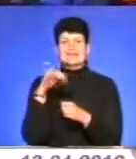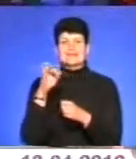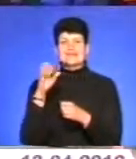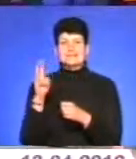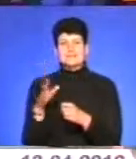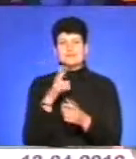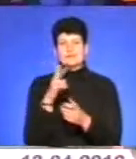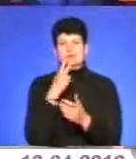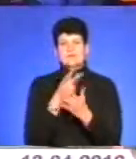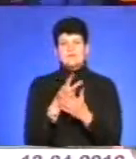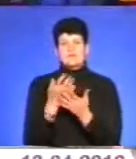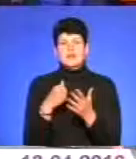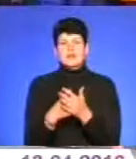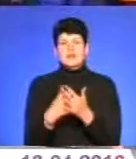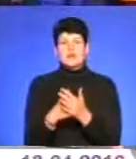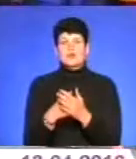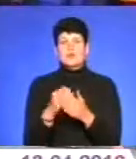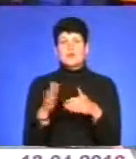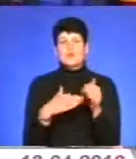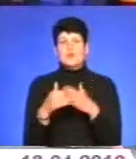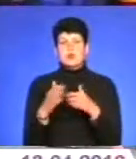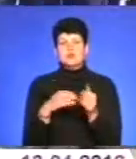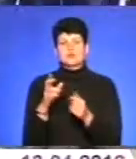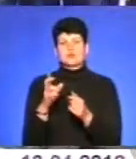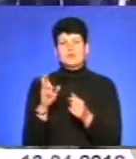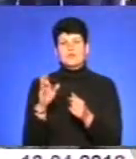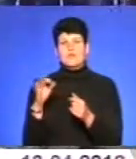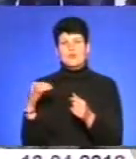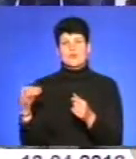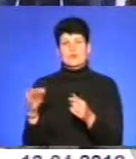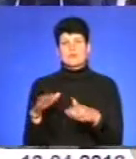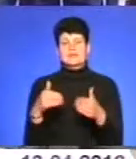рукопашного бою. Переможці спортивних конкурсів відзначили грамотами та подарунками.